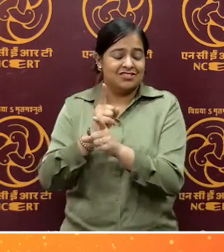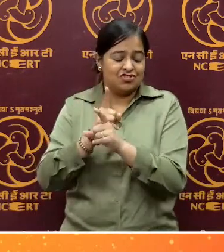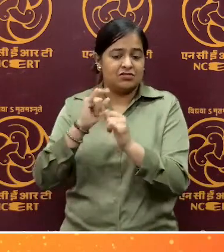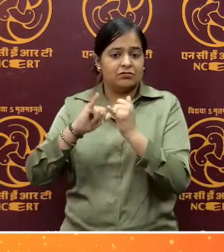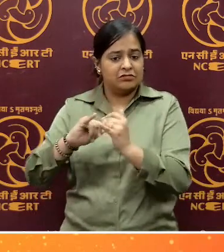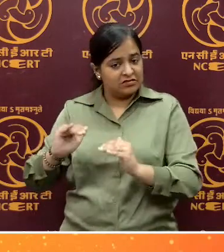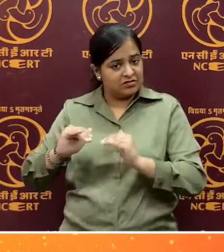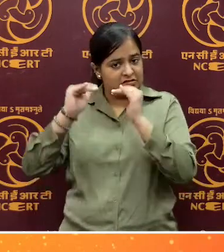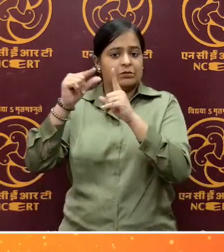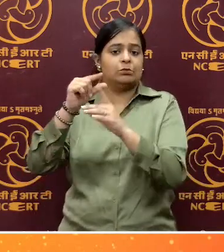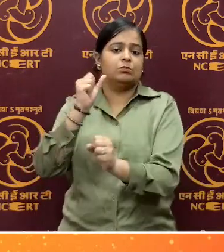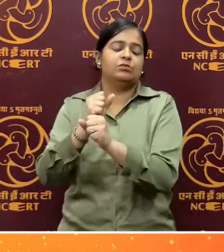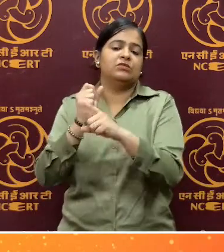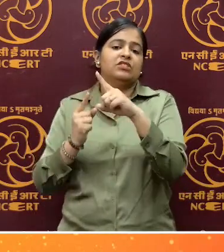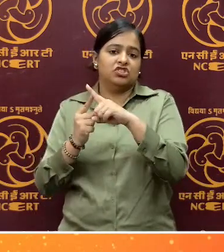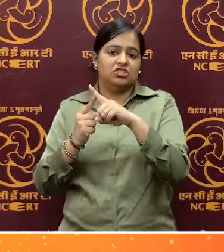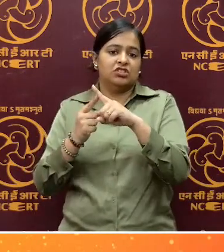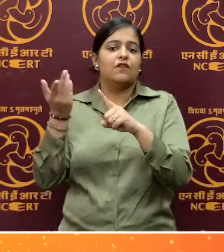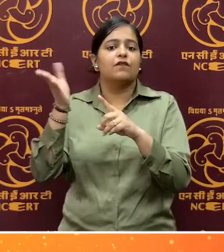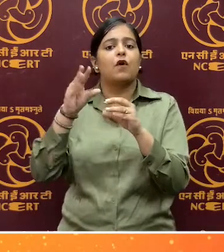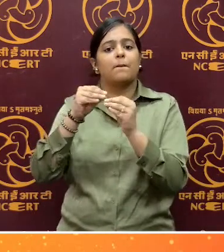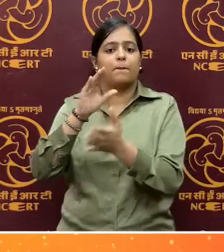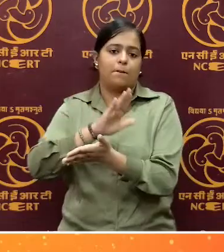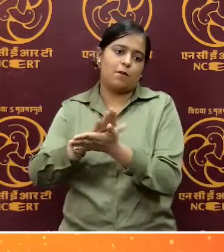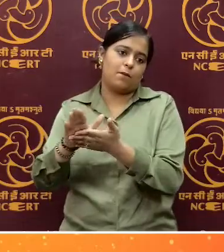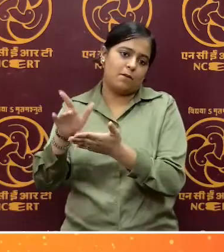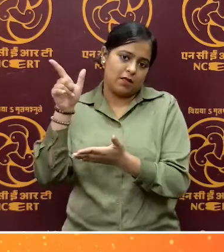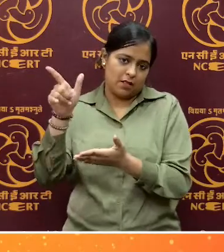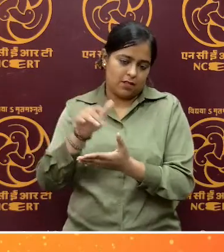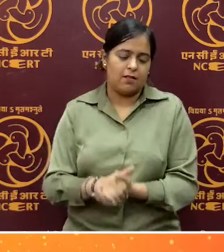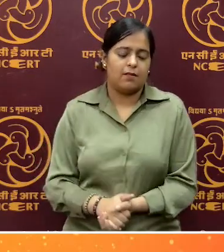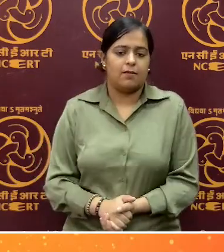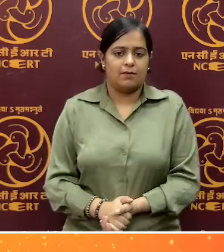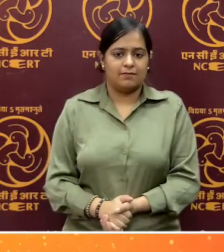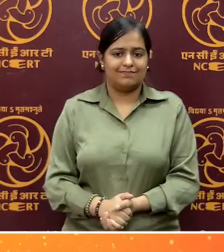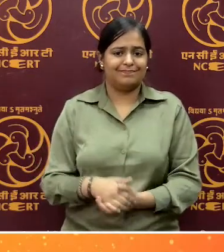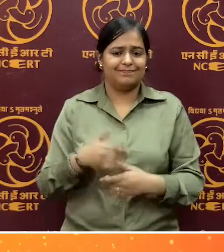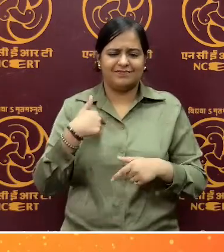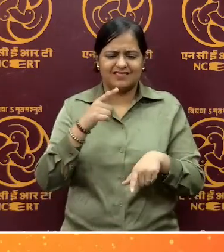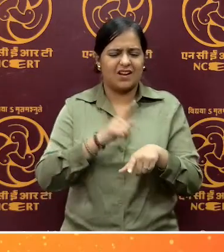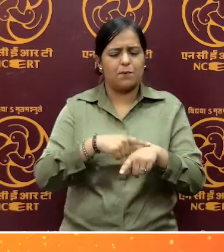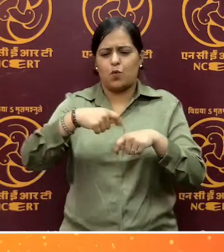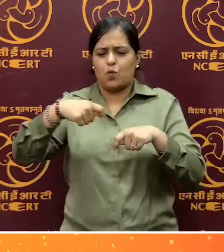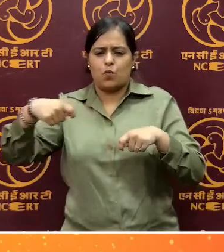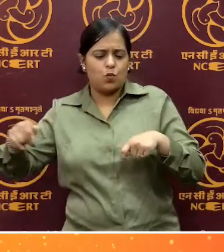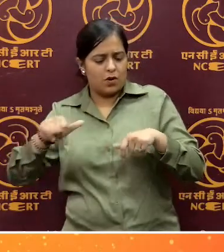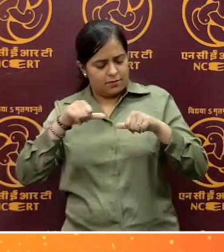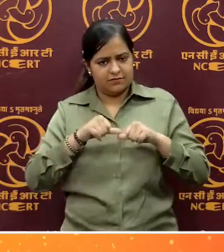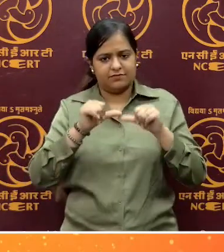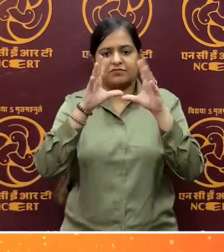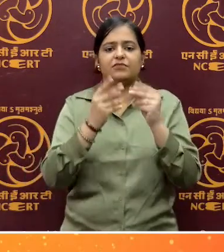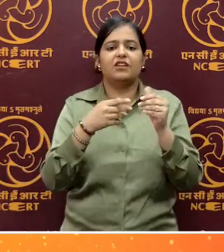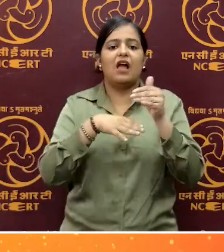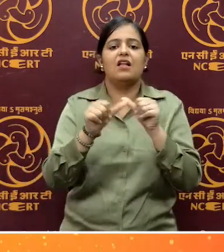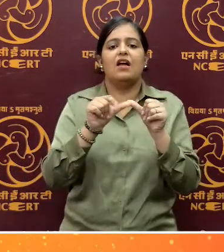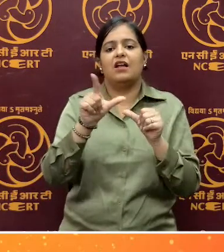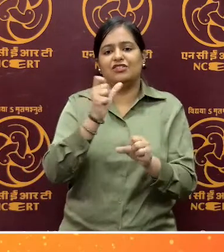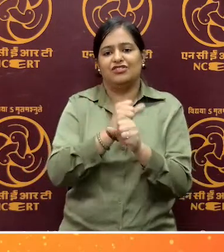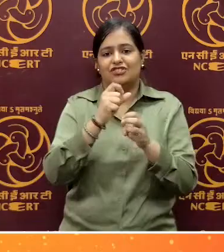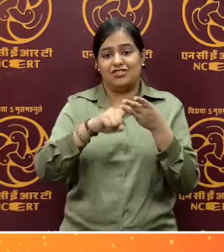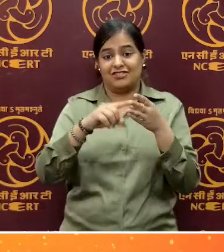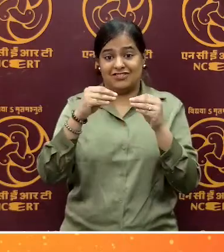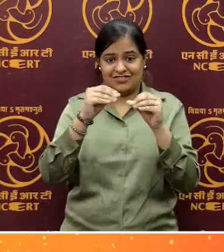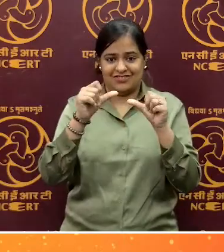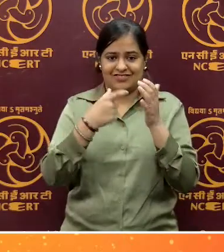Campion School, भोपाल. तो अब मैं बिना देर किए आपको ले जाना चाहूँगी वेक्टर अलजेब्रा की दुनिया में डॉक्टर बीना प्रकाश के